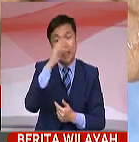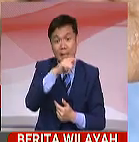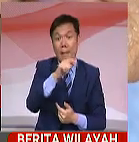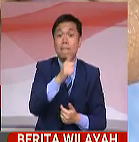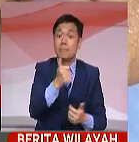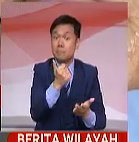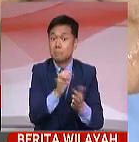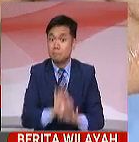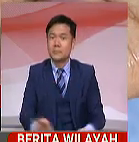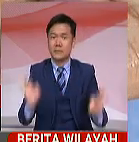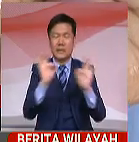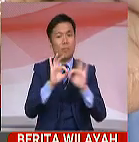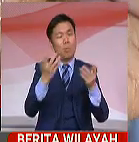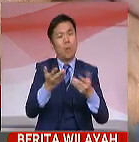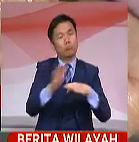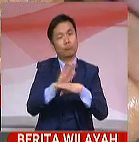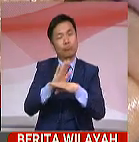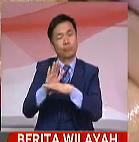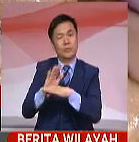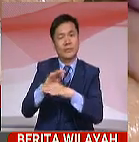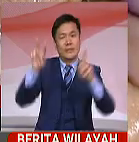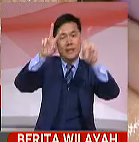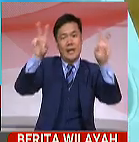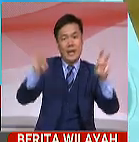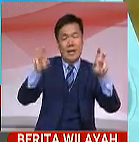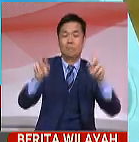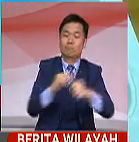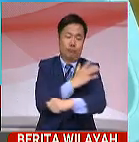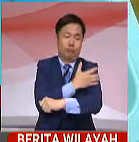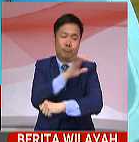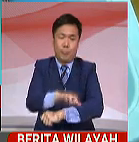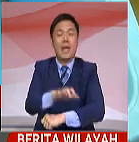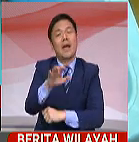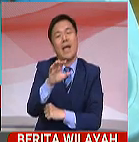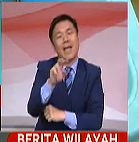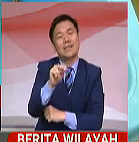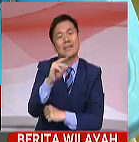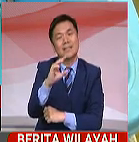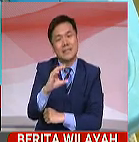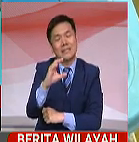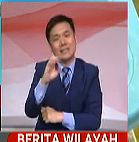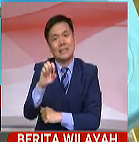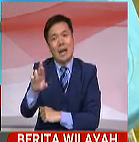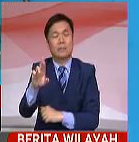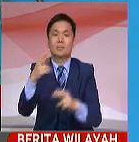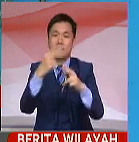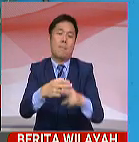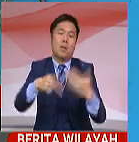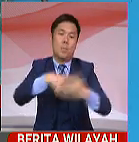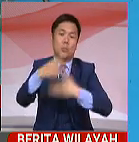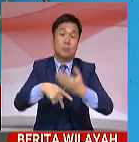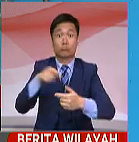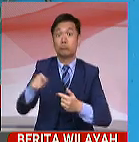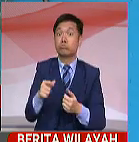membantu mereka melalui program usahawan Empower NCER. Dengan inisiatif yang disediakan, mereka bertambah yakin